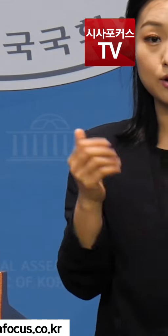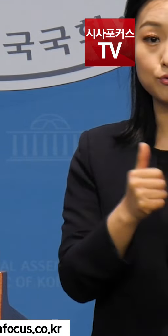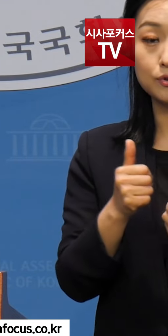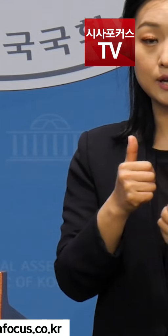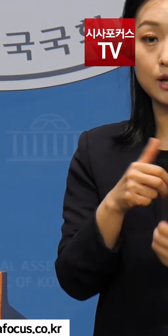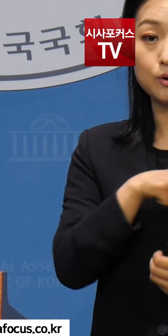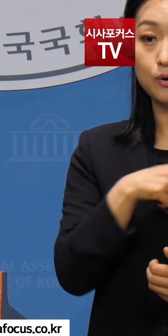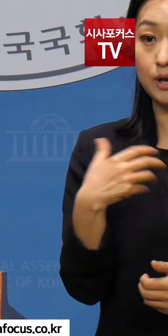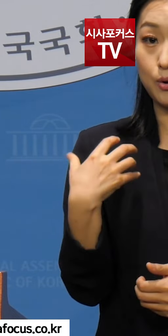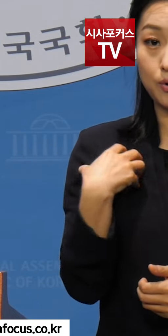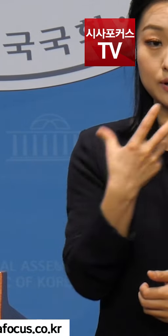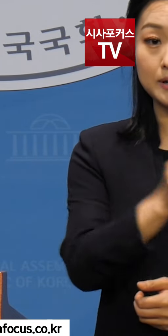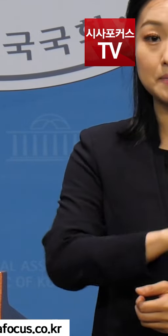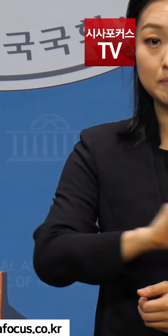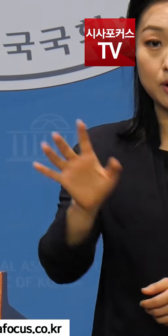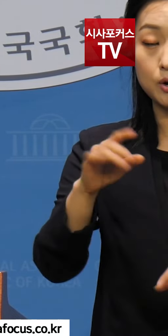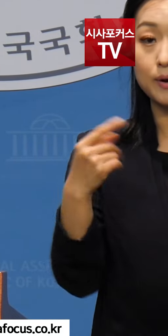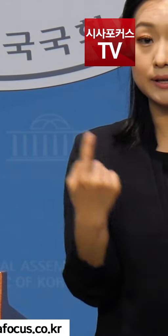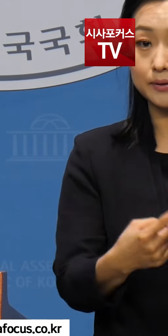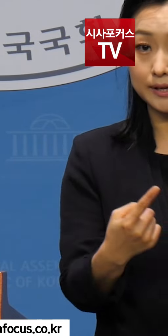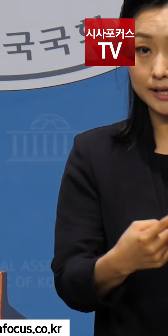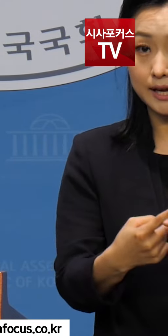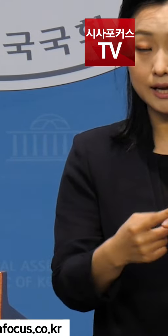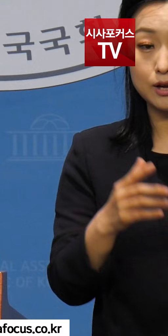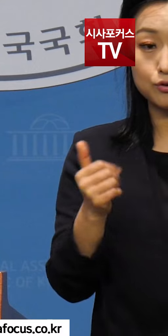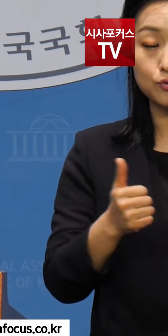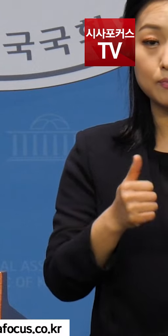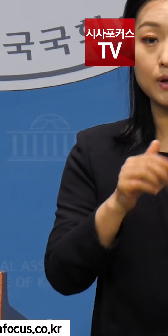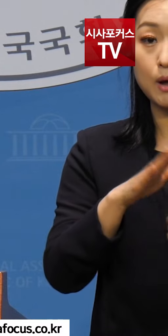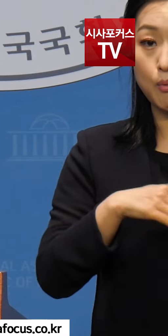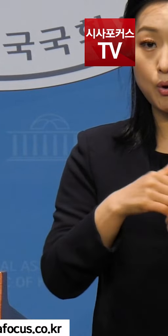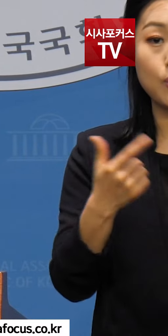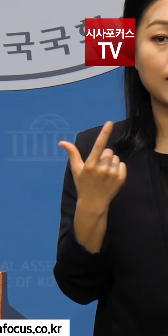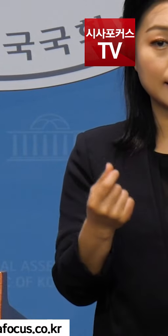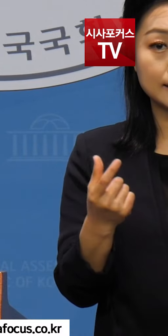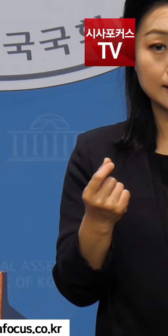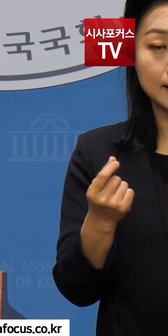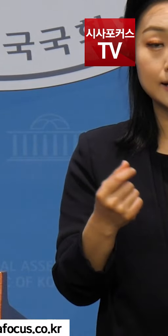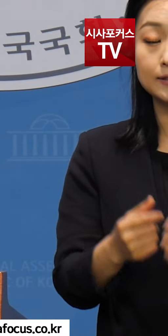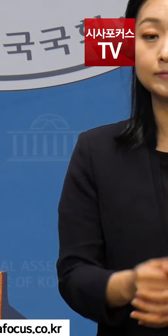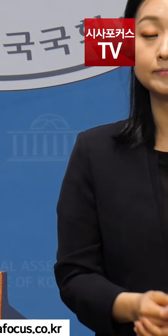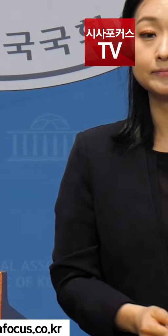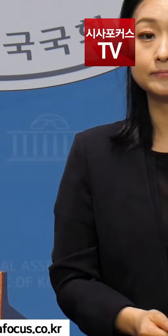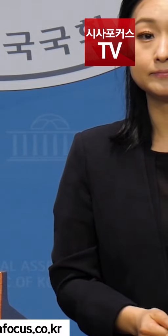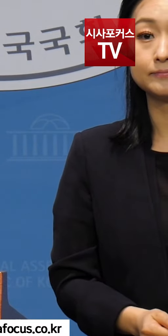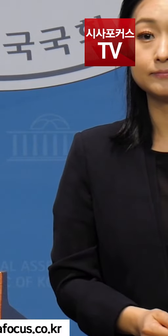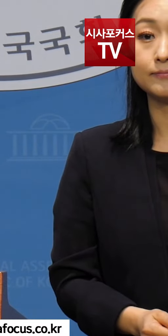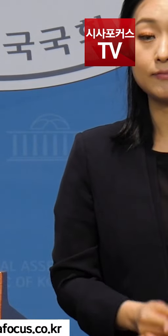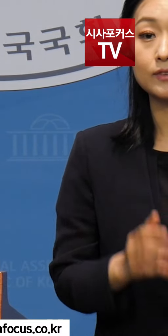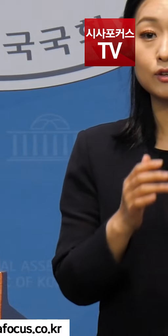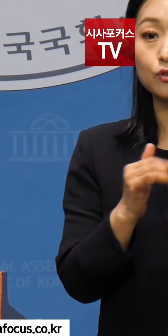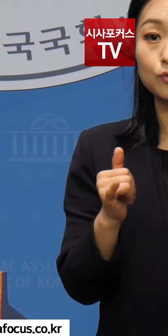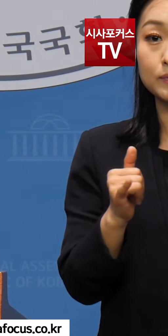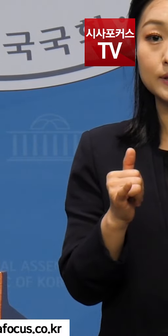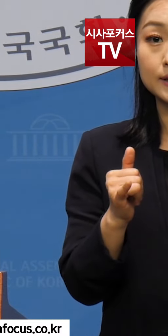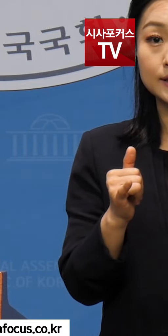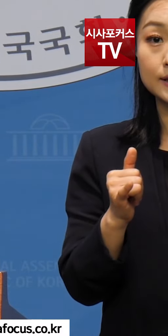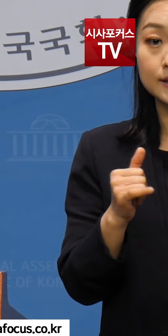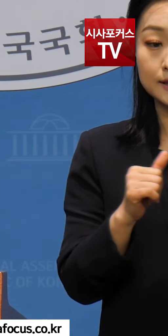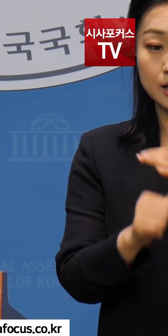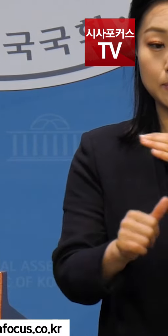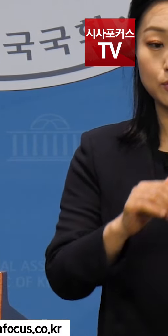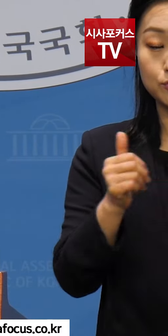권능을 쓰레기통에 버리겠다는 국회 모욕이며 주권 방기이다. 국민의